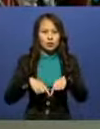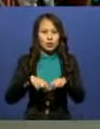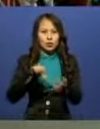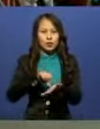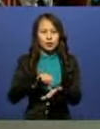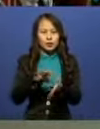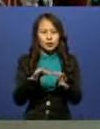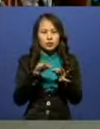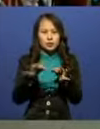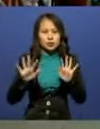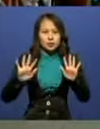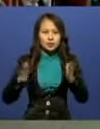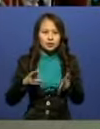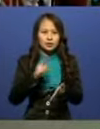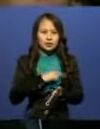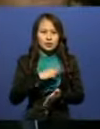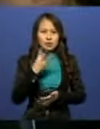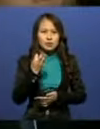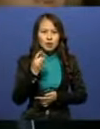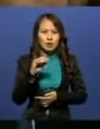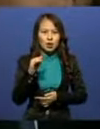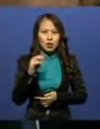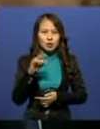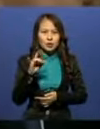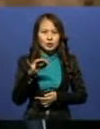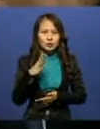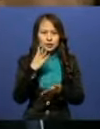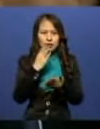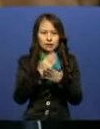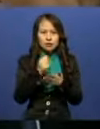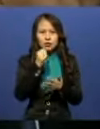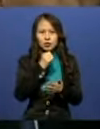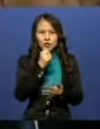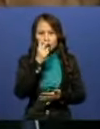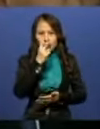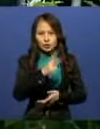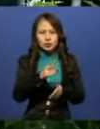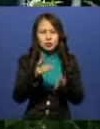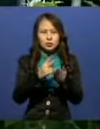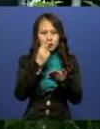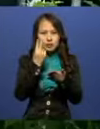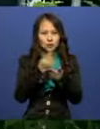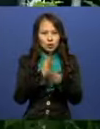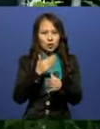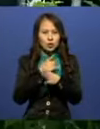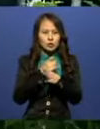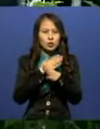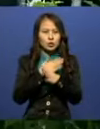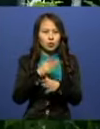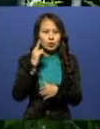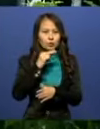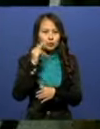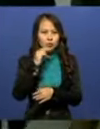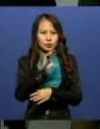қатысты. Облыстық төтенше жағдайлар департаментінің қызметкерлері Мейрамбек Әубәкіровтің сын сәтті үрейге бой алдырмай, шол көмек келген ерекше атап